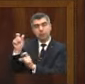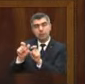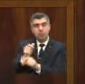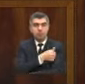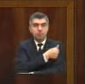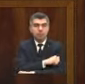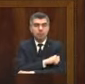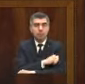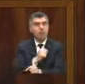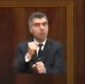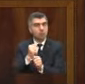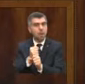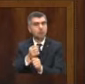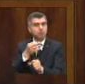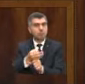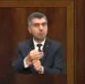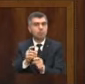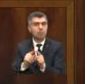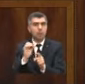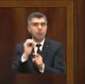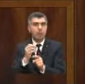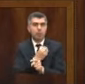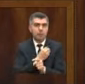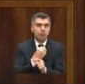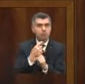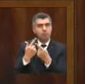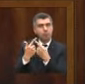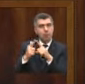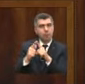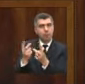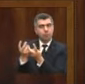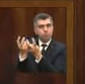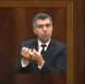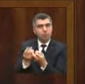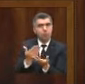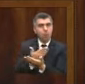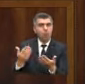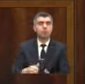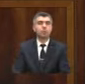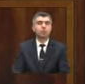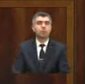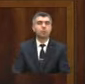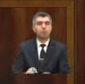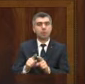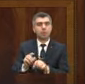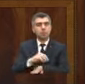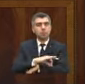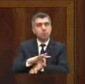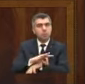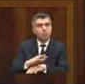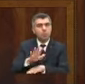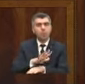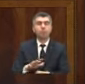للقطاع الصحي مع خصوصيات المهن الصحية وتحسين جاذبية القطاع الصحي العمومي، تحفيز العنصر البشري. وفي